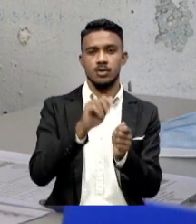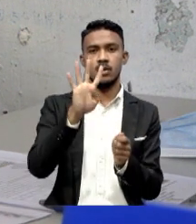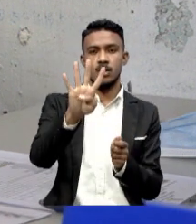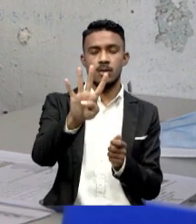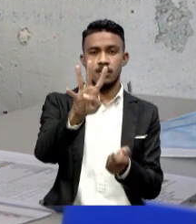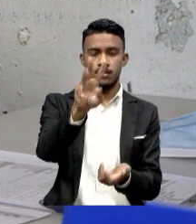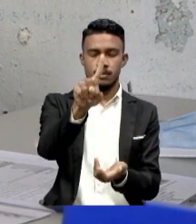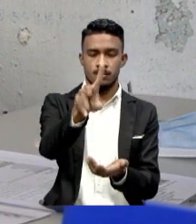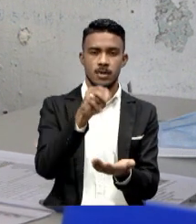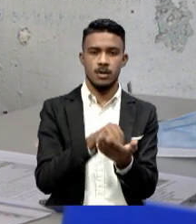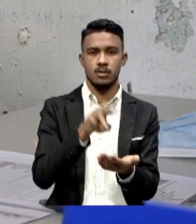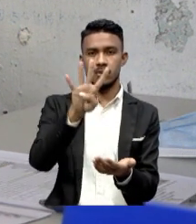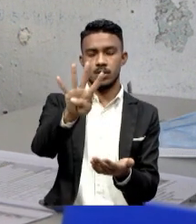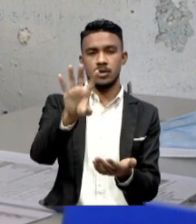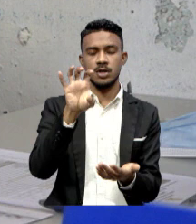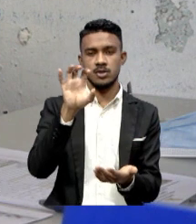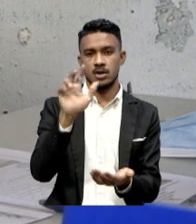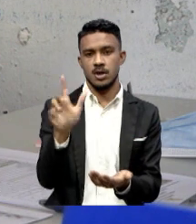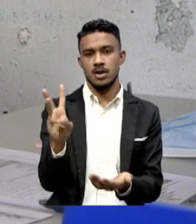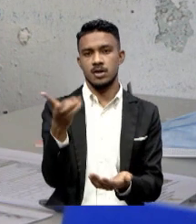1416. BBNB MacMorris, o parto normal,